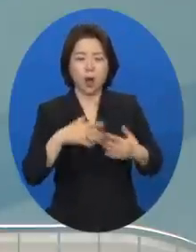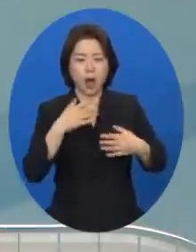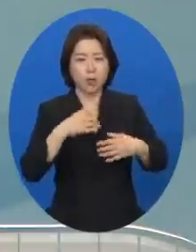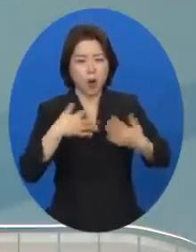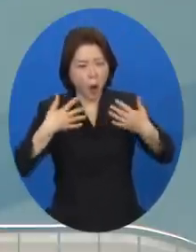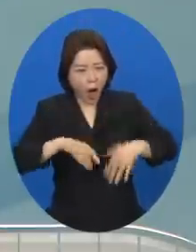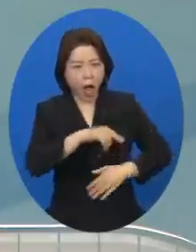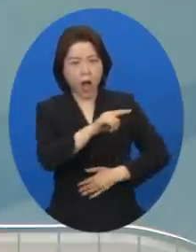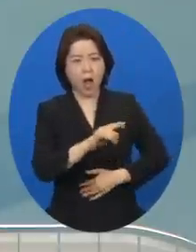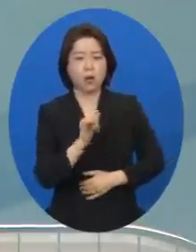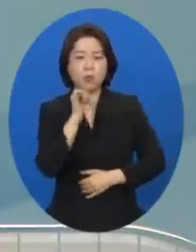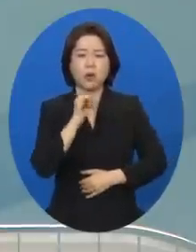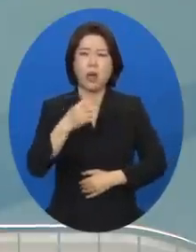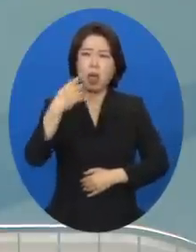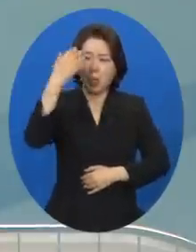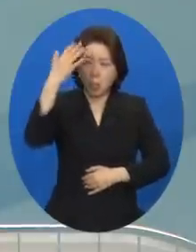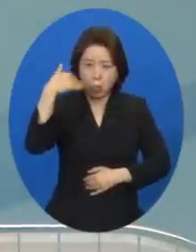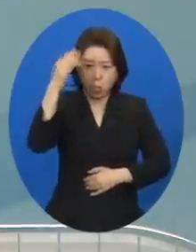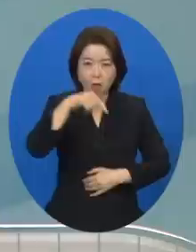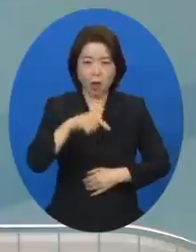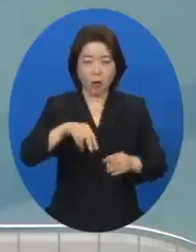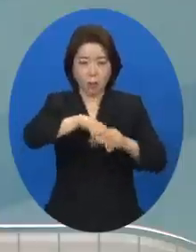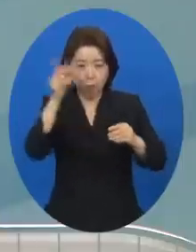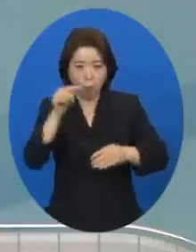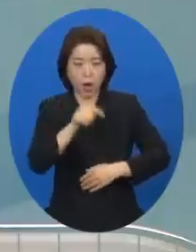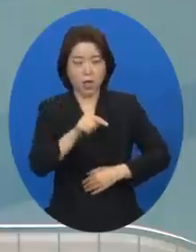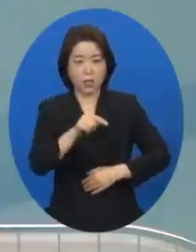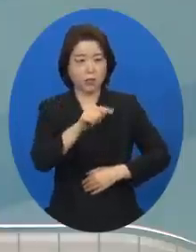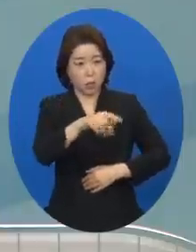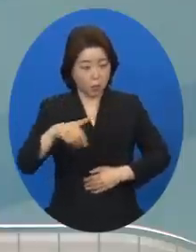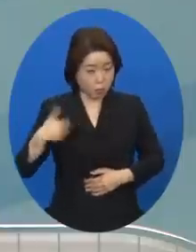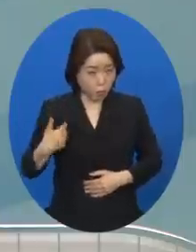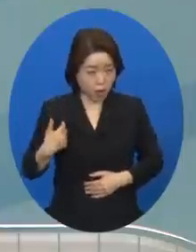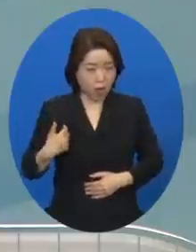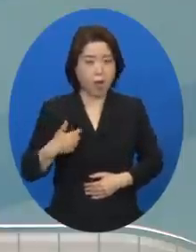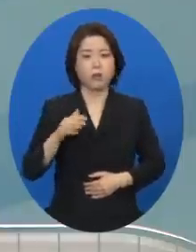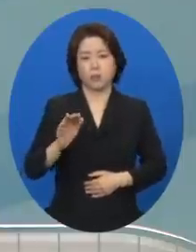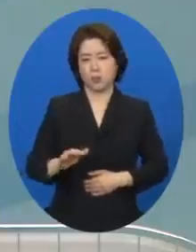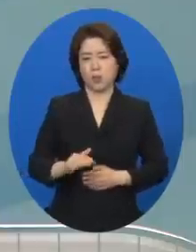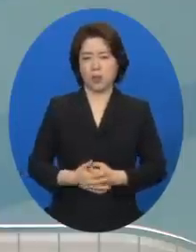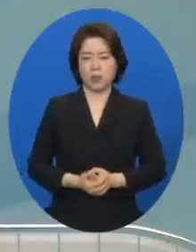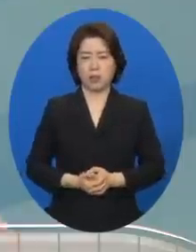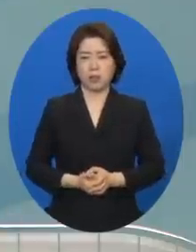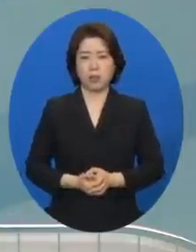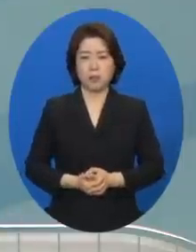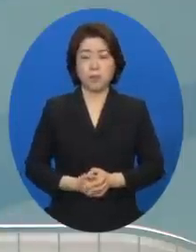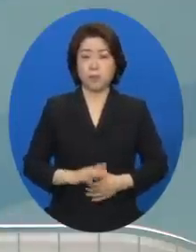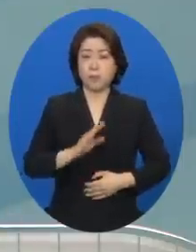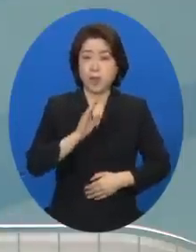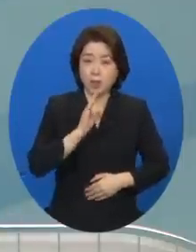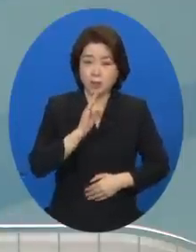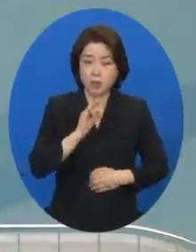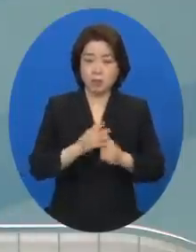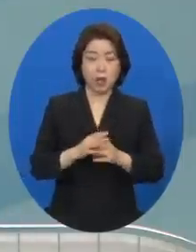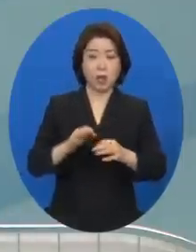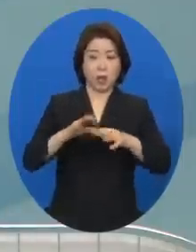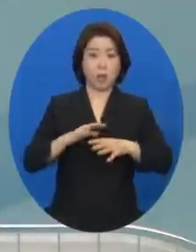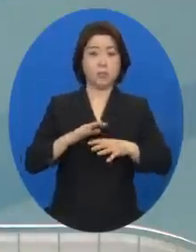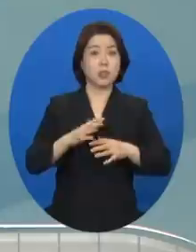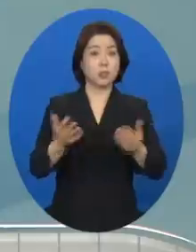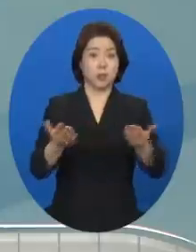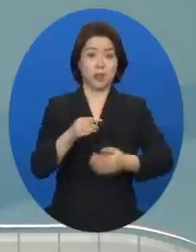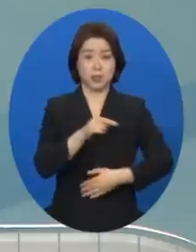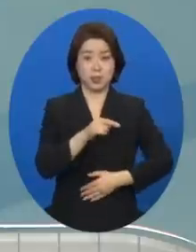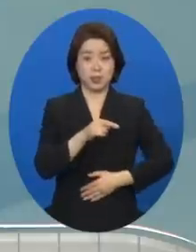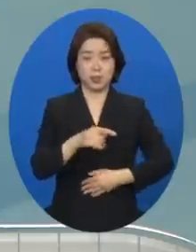것과 눈먼 것과 벌거벗은 것을 알지 못하는도다 정말 깜짝 놀랄 일입니다